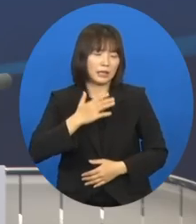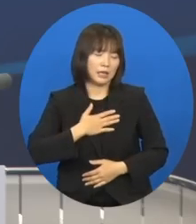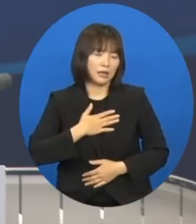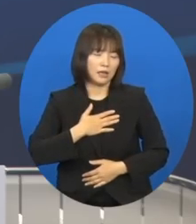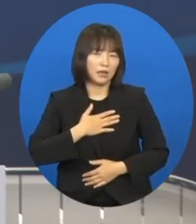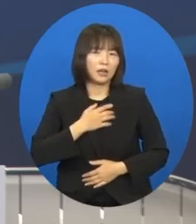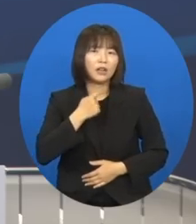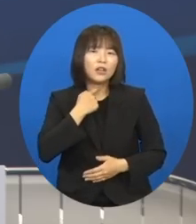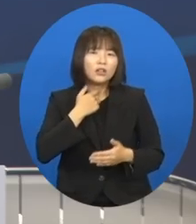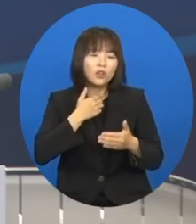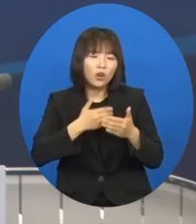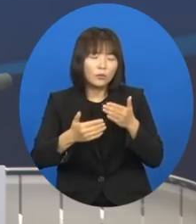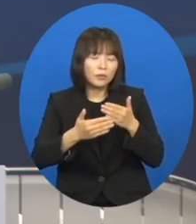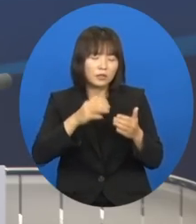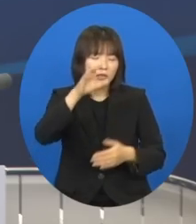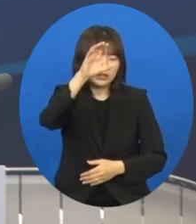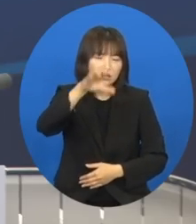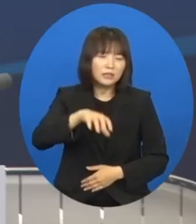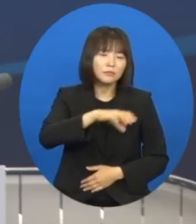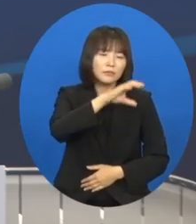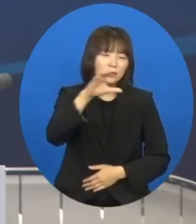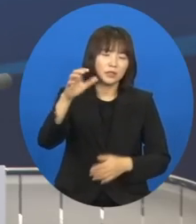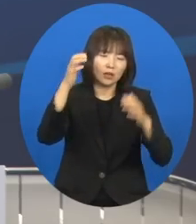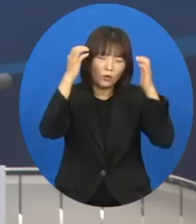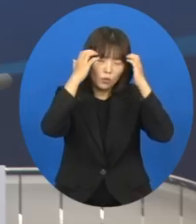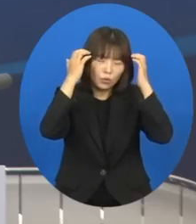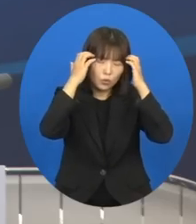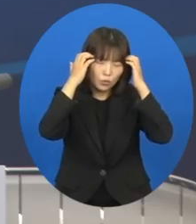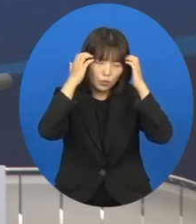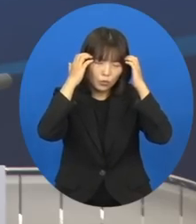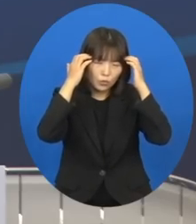경험했던 십자가의 고통이었노라.